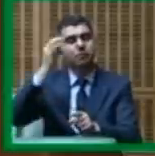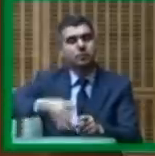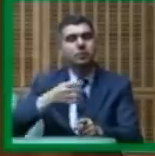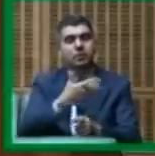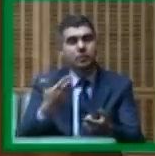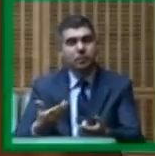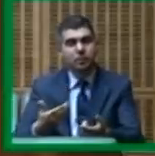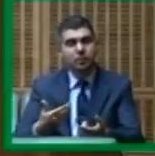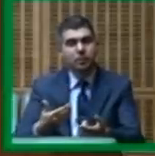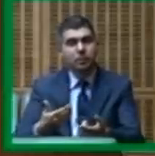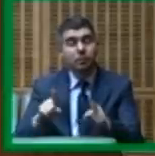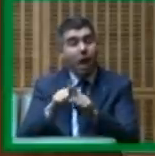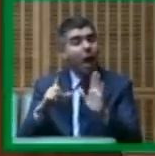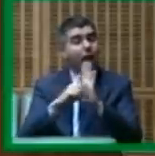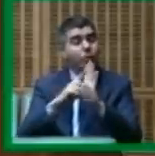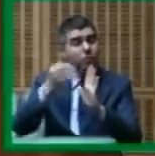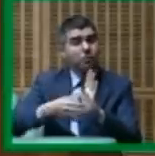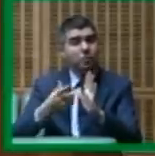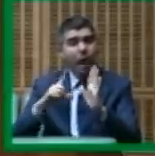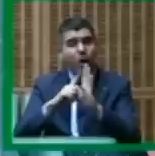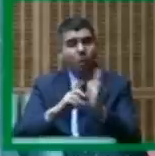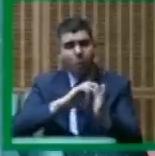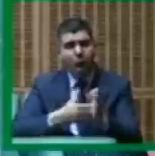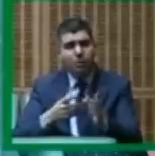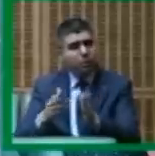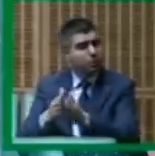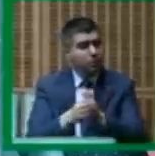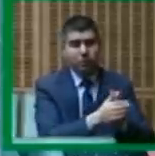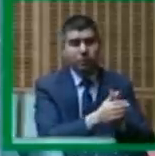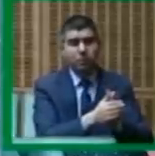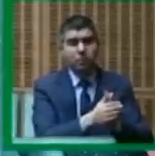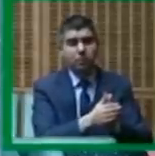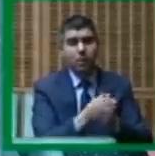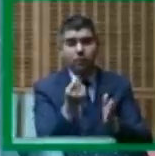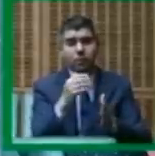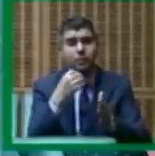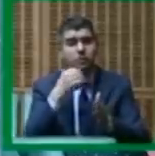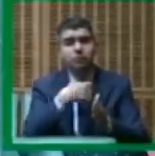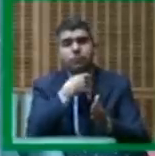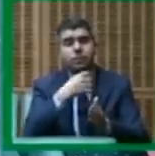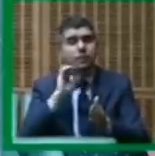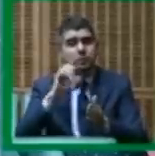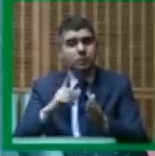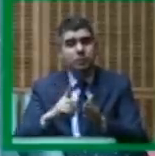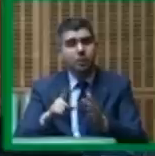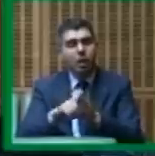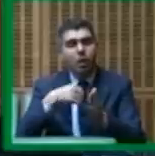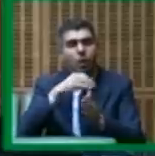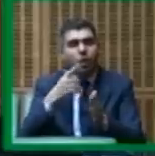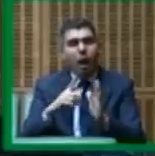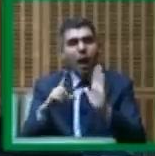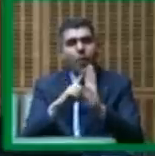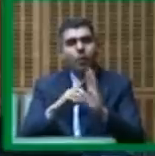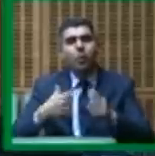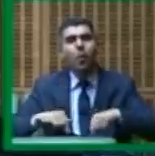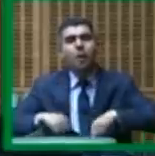علاش غنحرموهم من هذا الحق؟ حاجه اللي جاي يديرها وزير العدل خص العالم يتقلب. ماشي معقول.